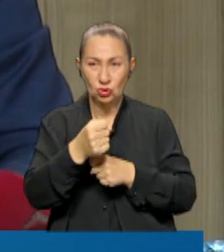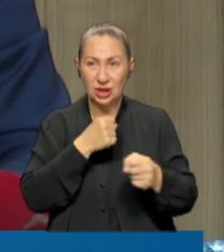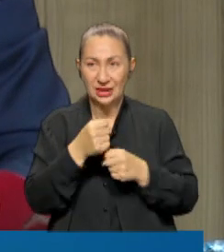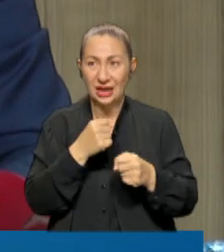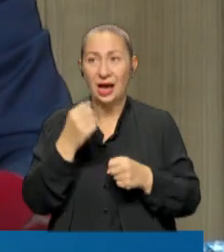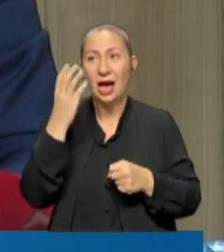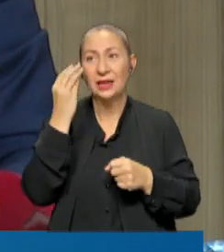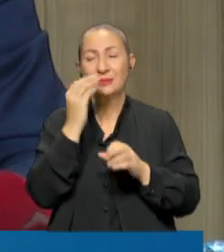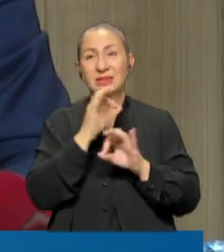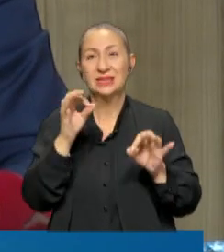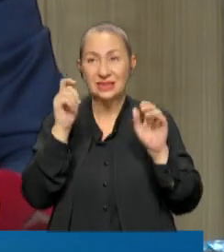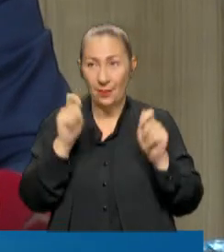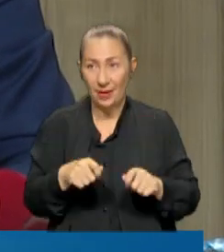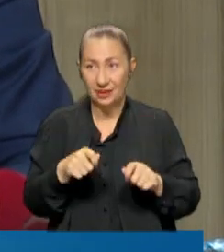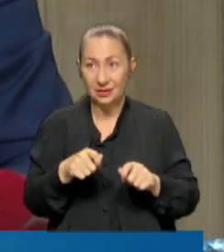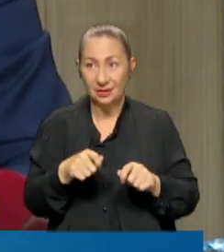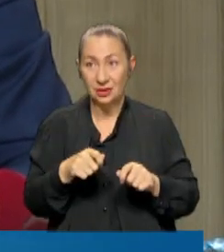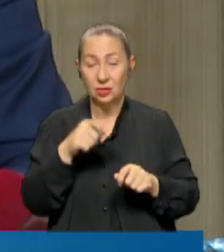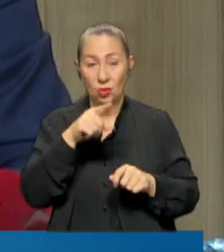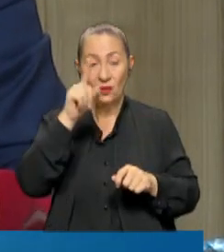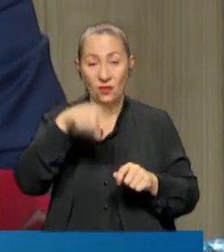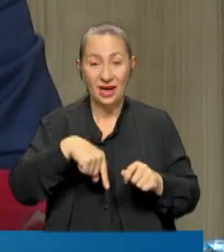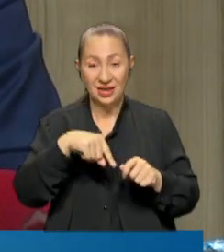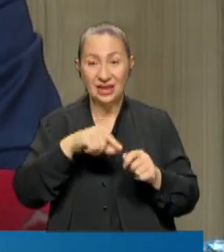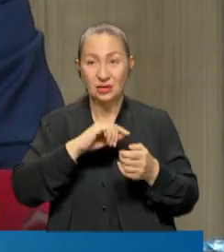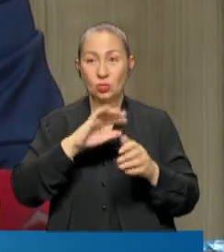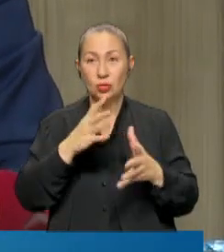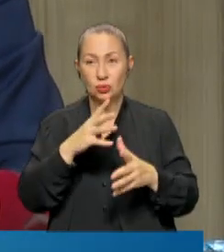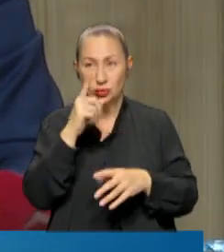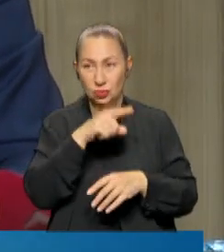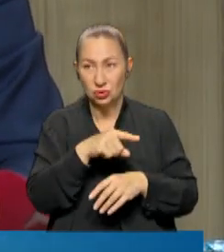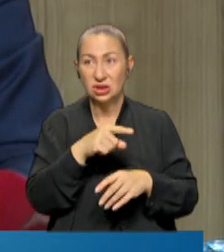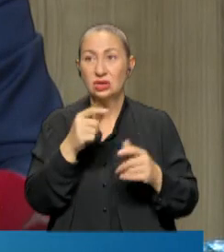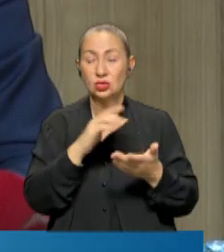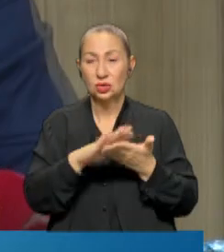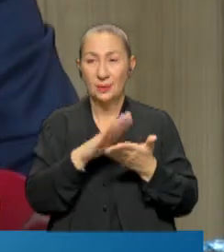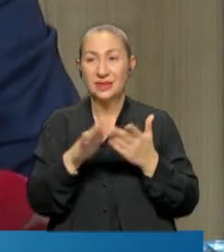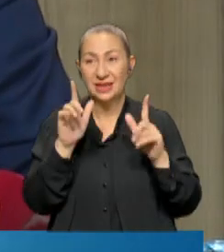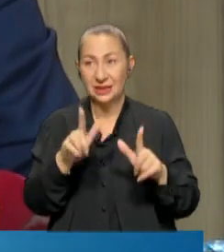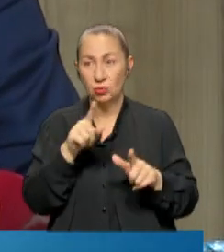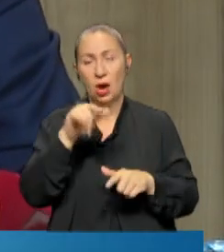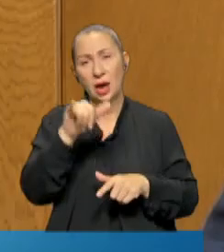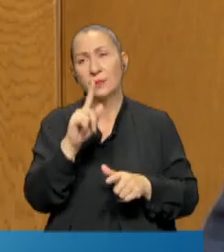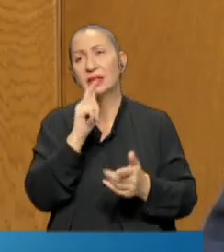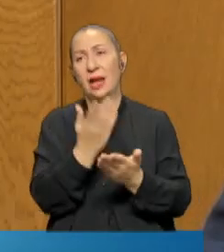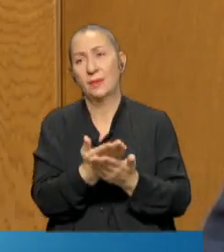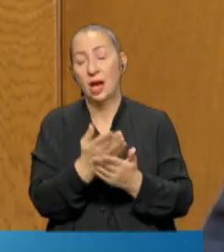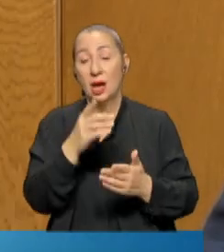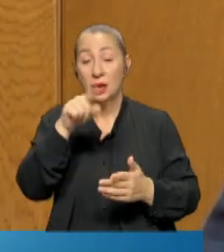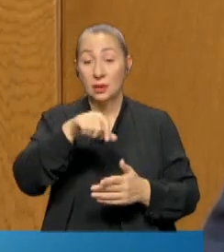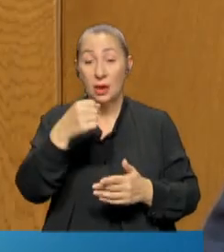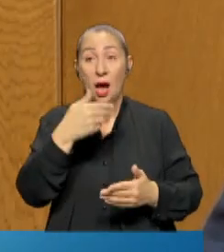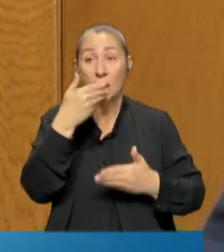mücadeleyi anlamsız hale getiren bu vergideki oynaklığın düzenlenmesi gerekir. Bu haklı bir taleptir. Hazine